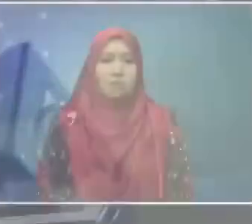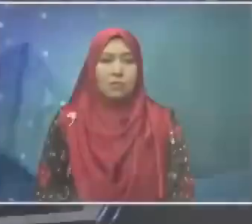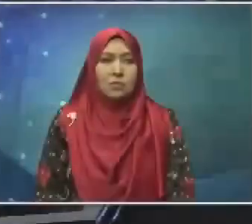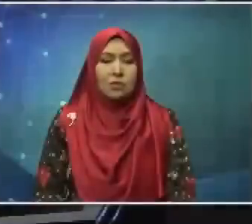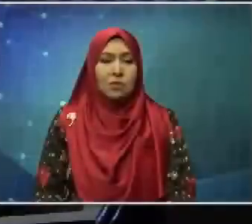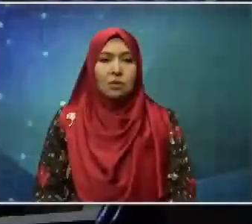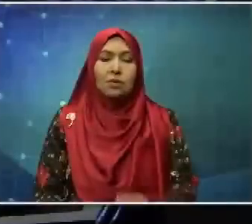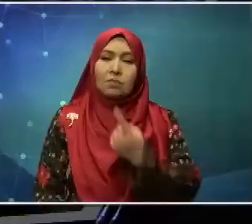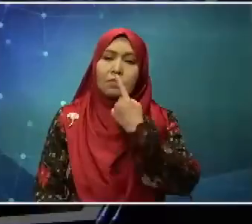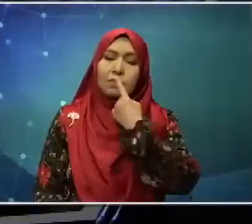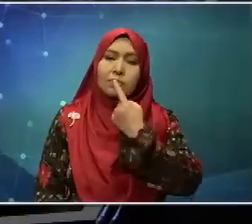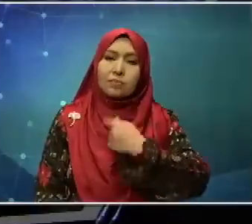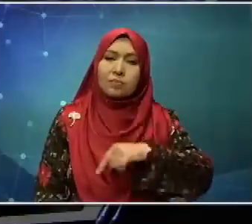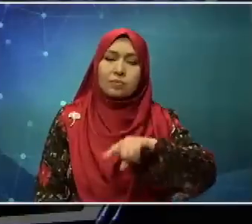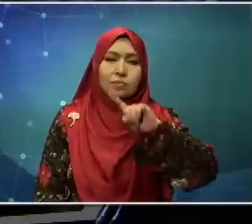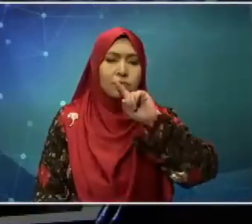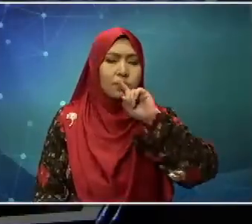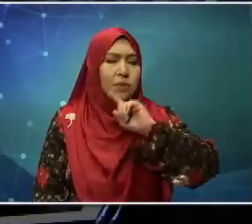Bismillahirrohmanirrohim